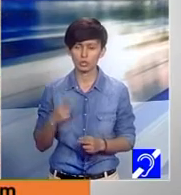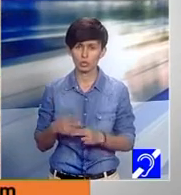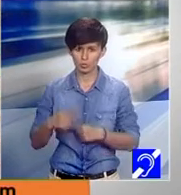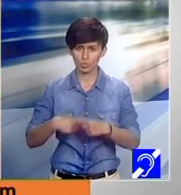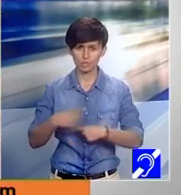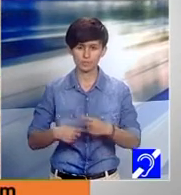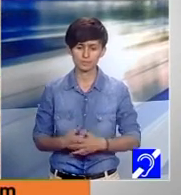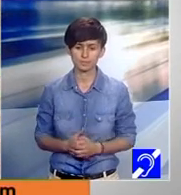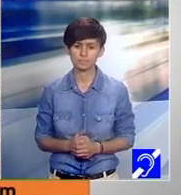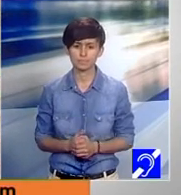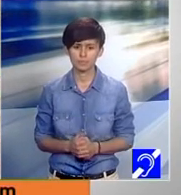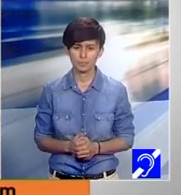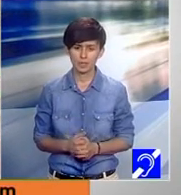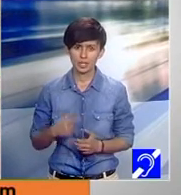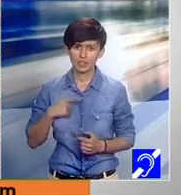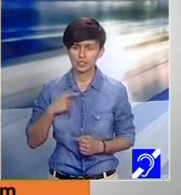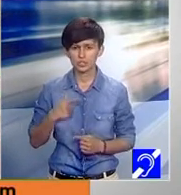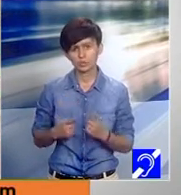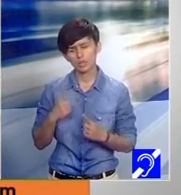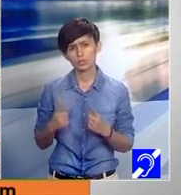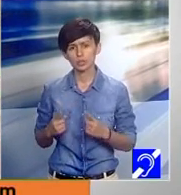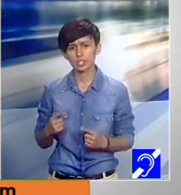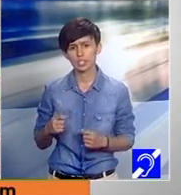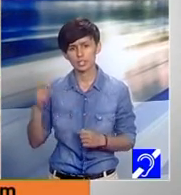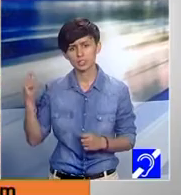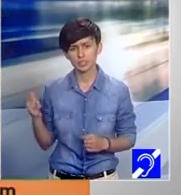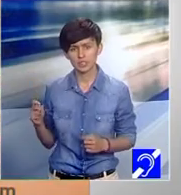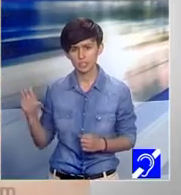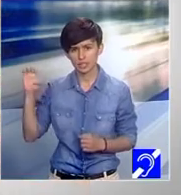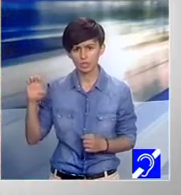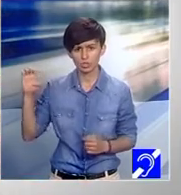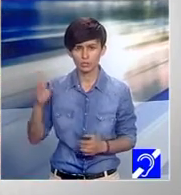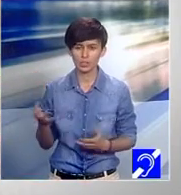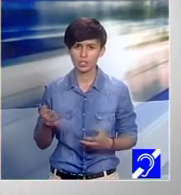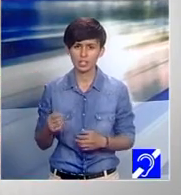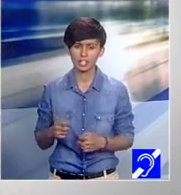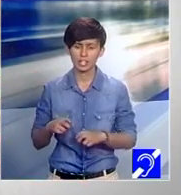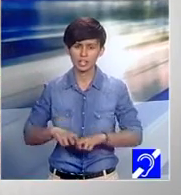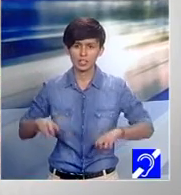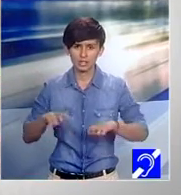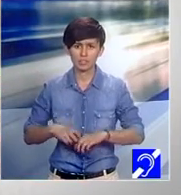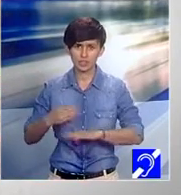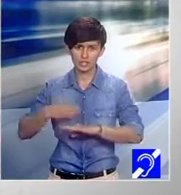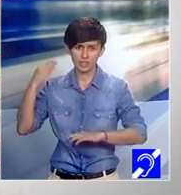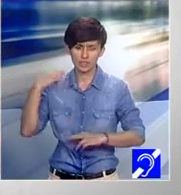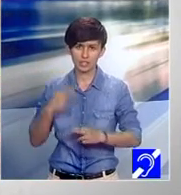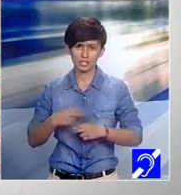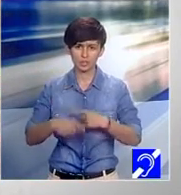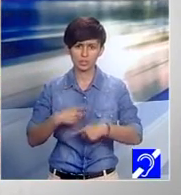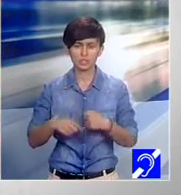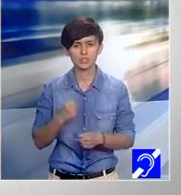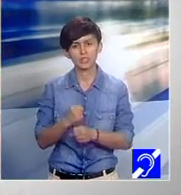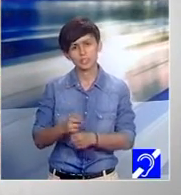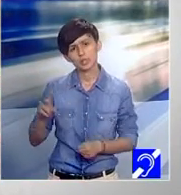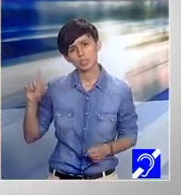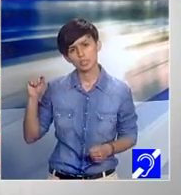sunt introduse în screening. Există câteva țări în Europa în care screeningul se face pe 22 de boli